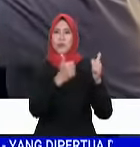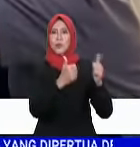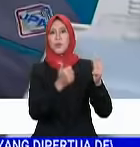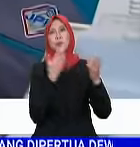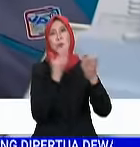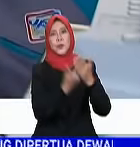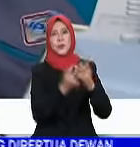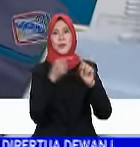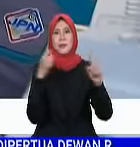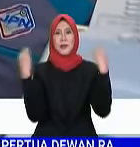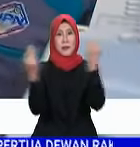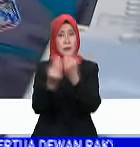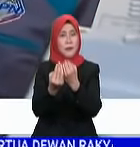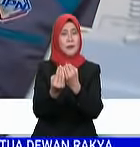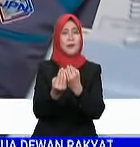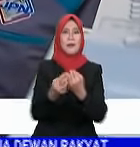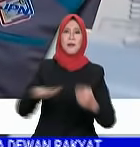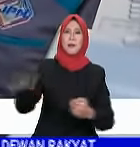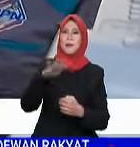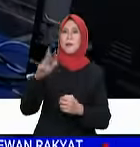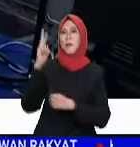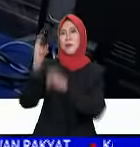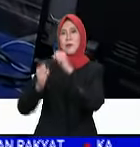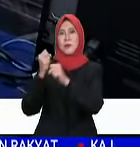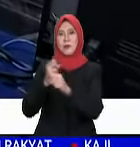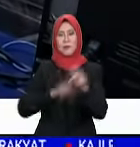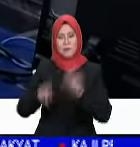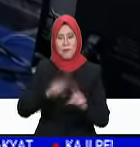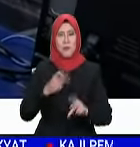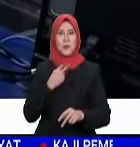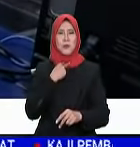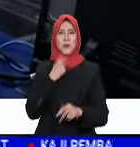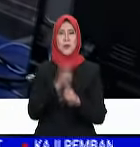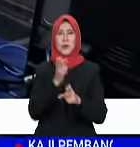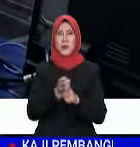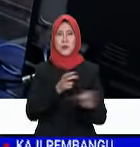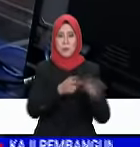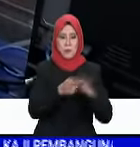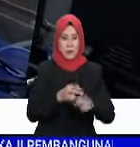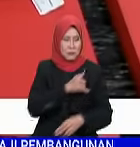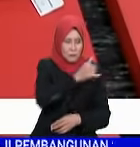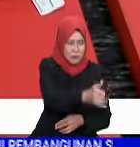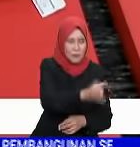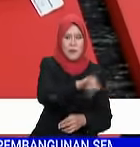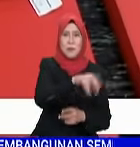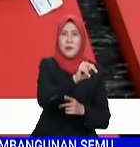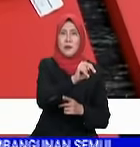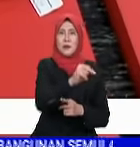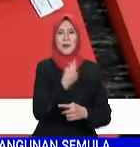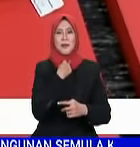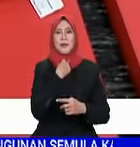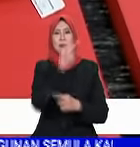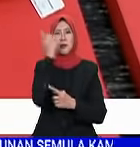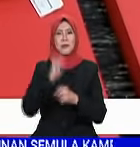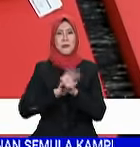masyarakat setempat. Apatah lagi selama hampir dua tahun ini, penduduk berdepan kesukaran untuk berurusan di pejabat JPN susulan